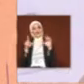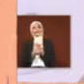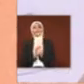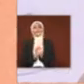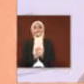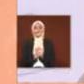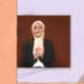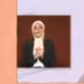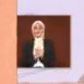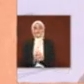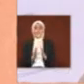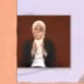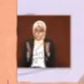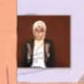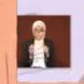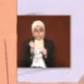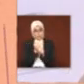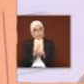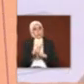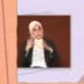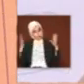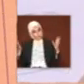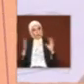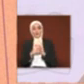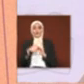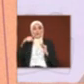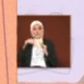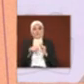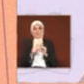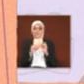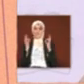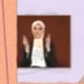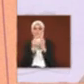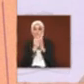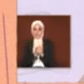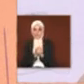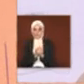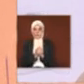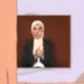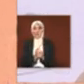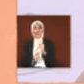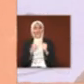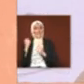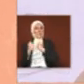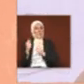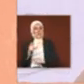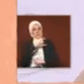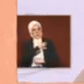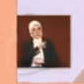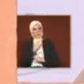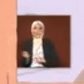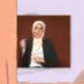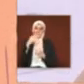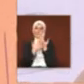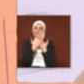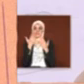الصبح لحد ما بينام صحيح بيتمسوا بشكل مباشر طبعا الاقتصاد مهم والسياسه مهمه بس اعتقد ان المواطن مستني